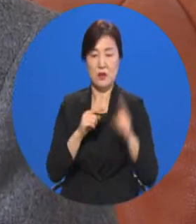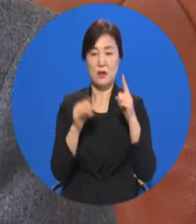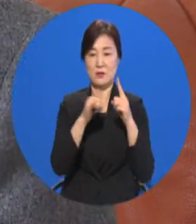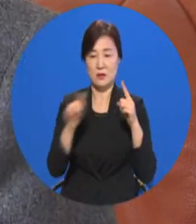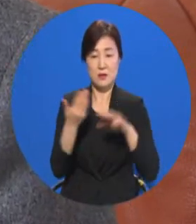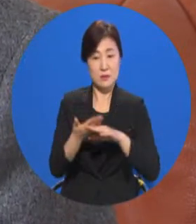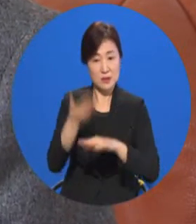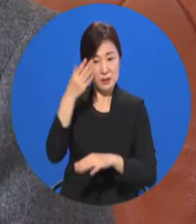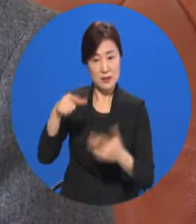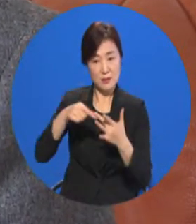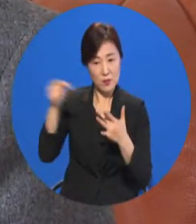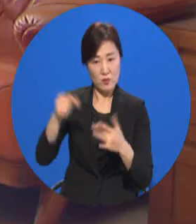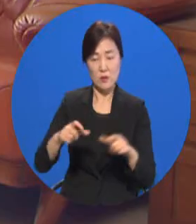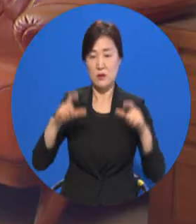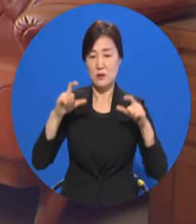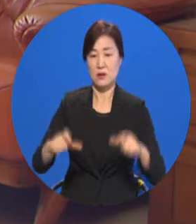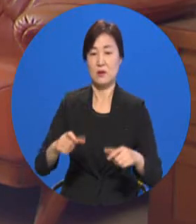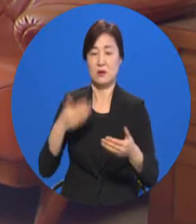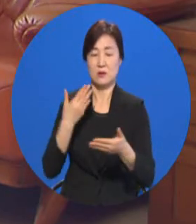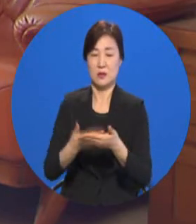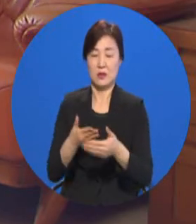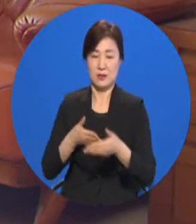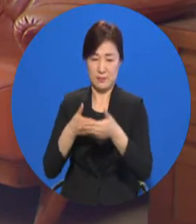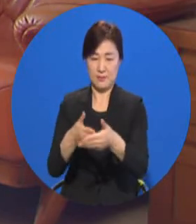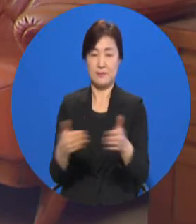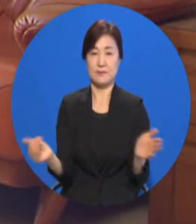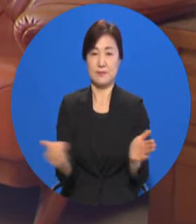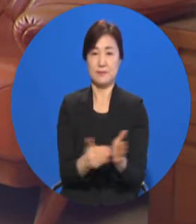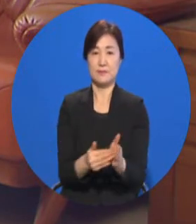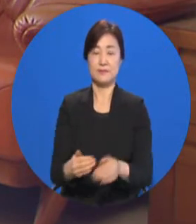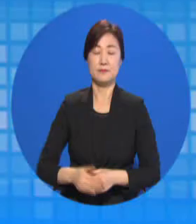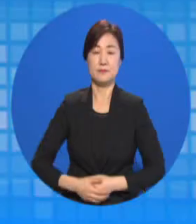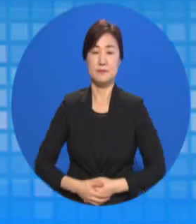채택해 선거구를 획정할 것을 강력히 촉구했습니다.